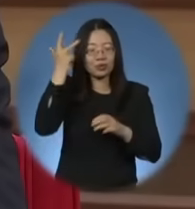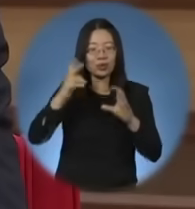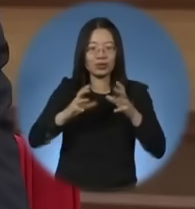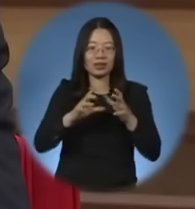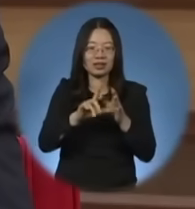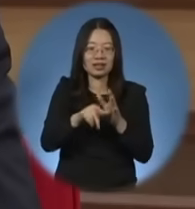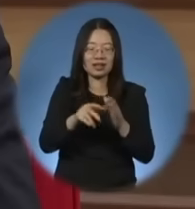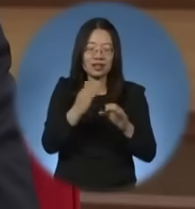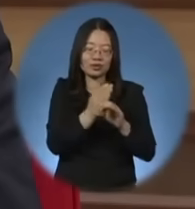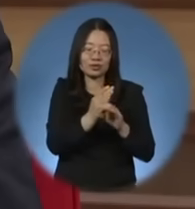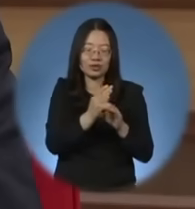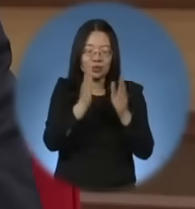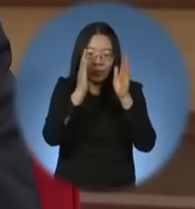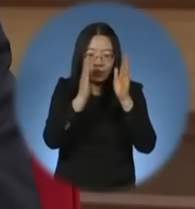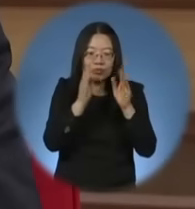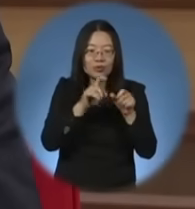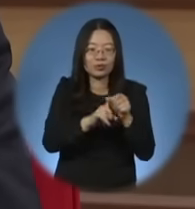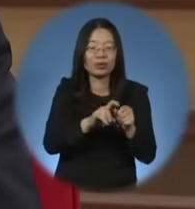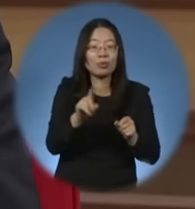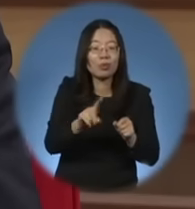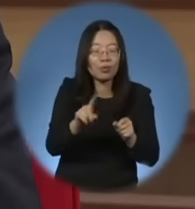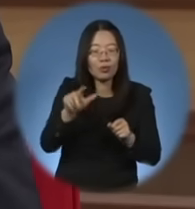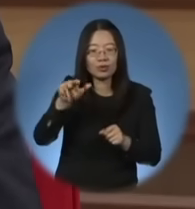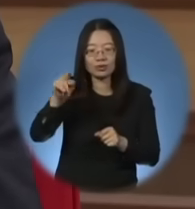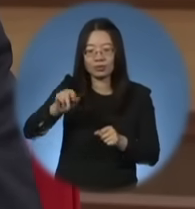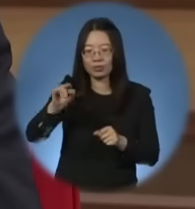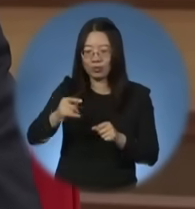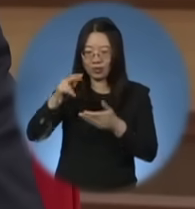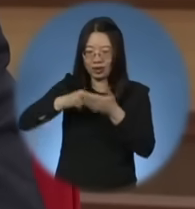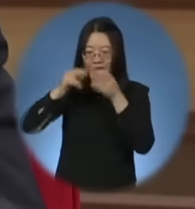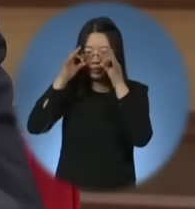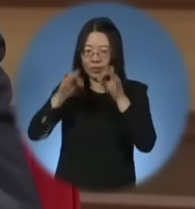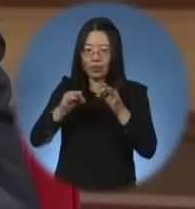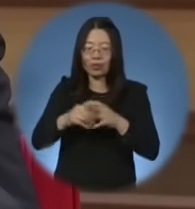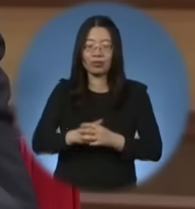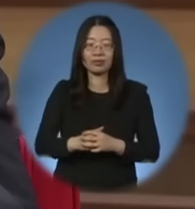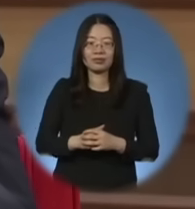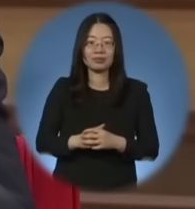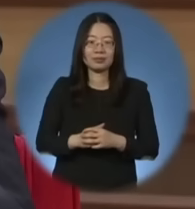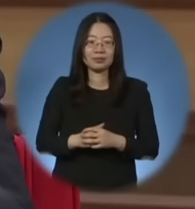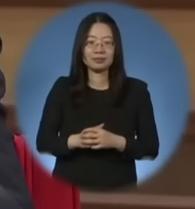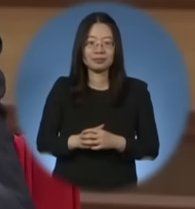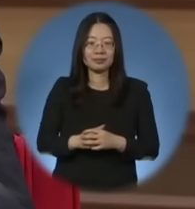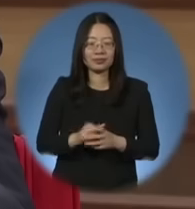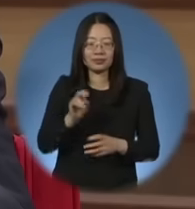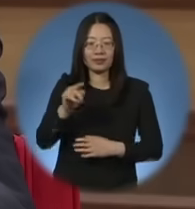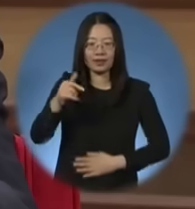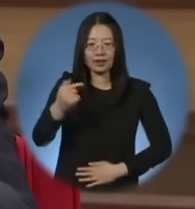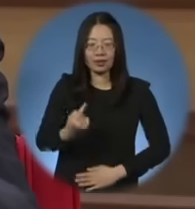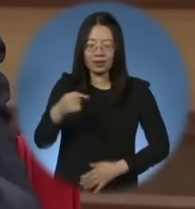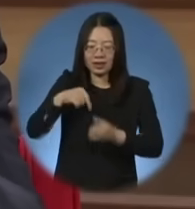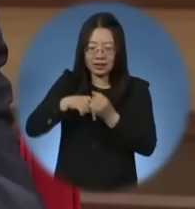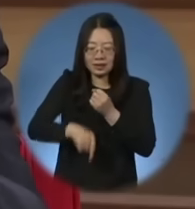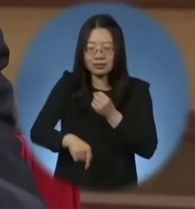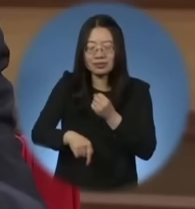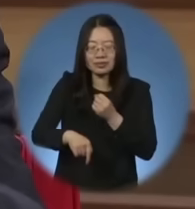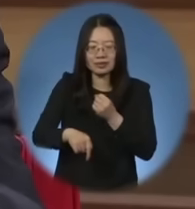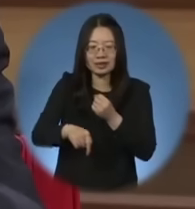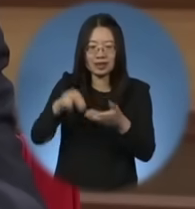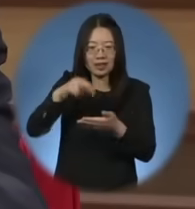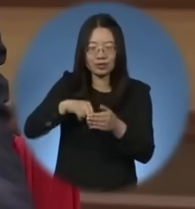공부하게 됐냐면 족보를 보니까 족보를 좀 연호로 깊이